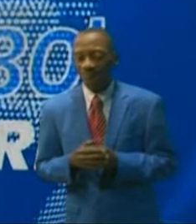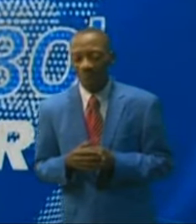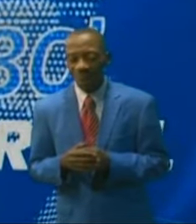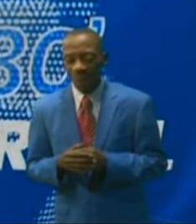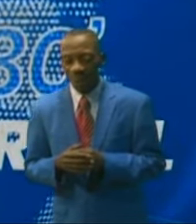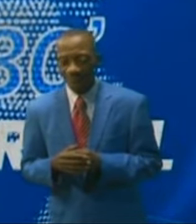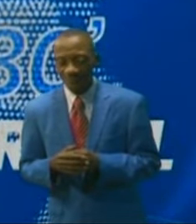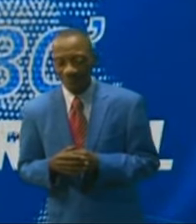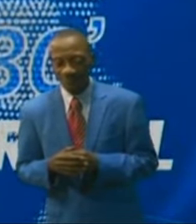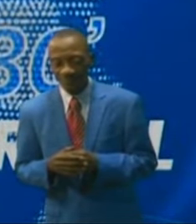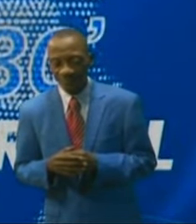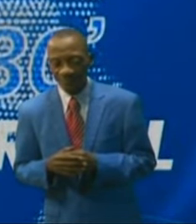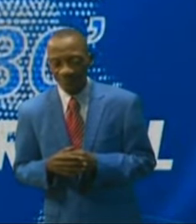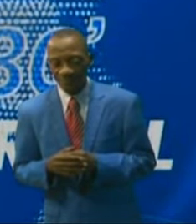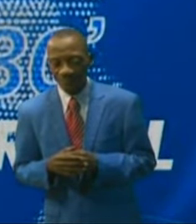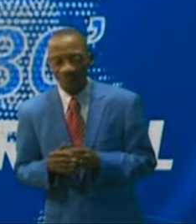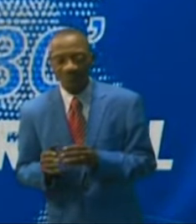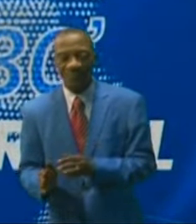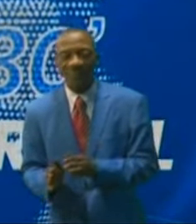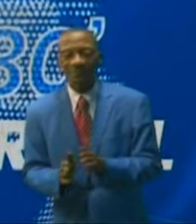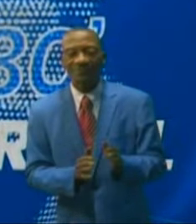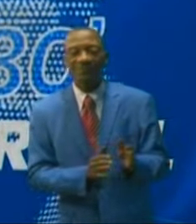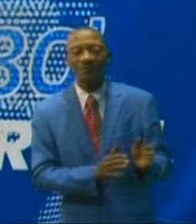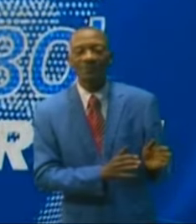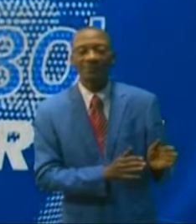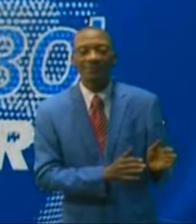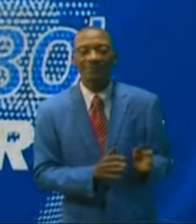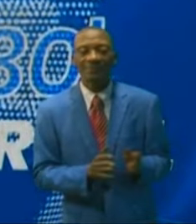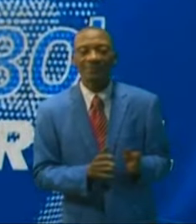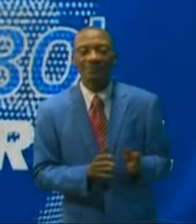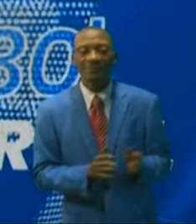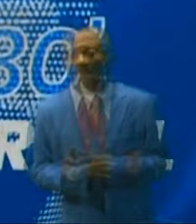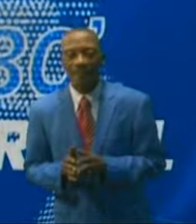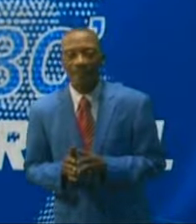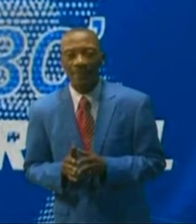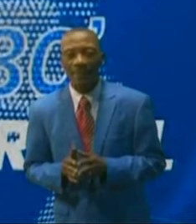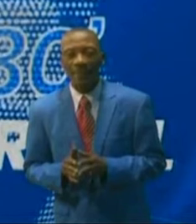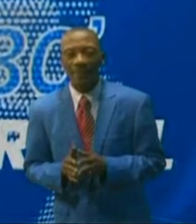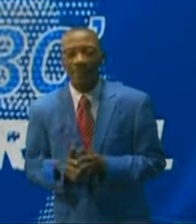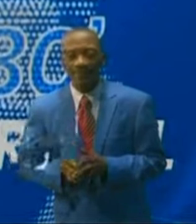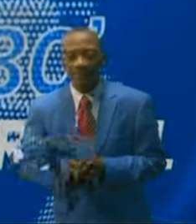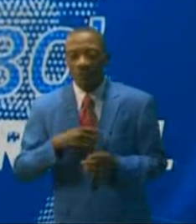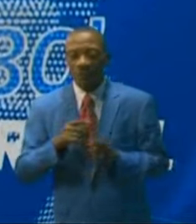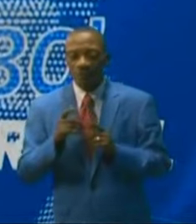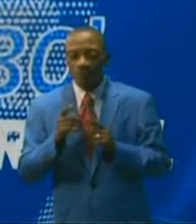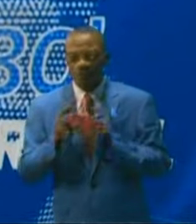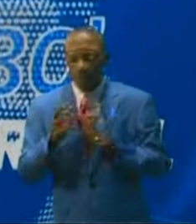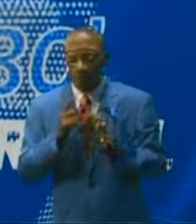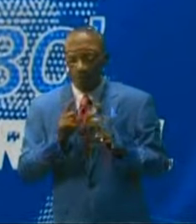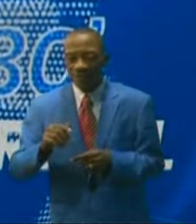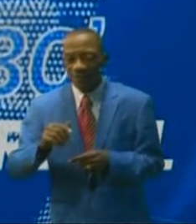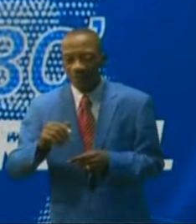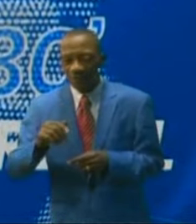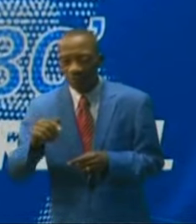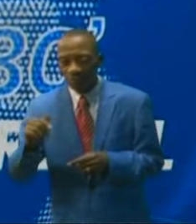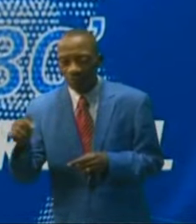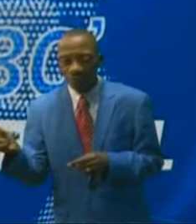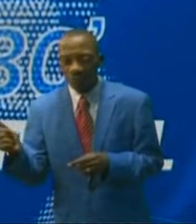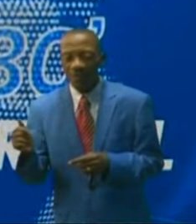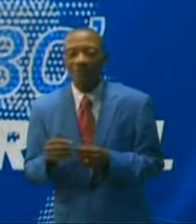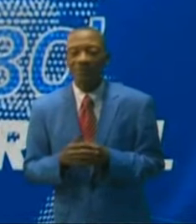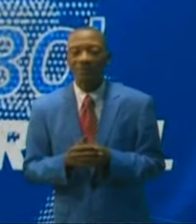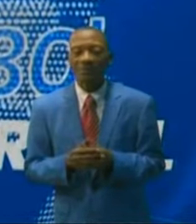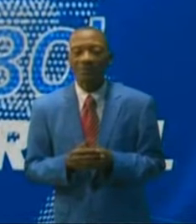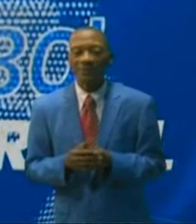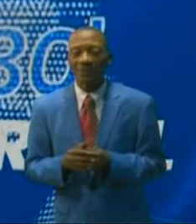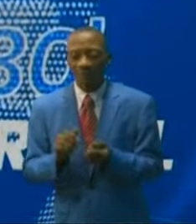Oui, de corriger avec moi qu'il s'agissait de Alphonse Toumbalouaba, coordonnateur national de